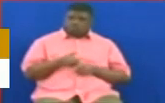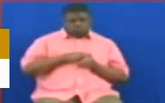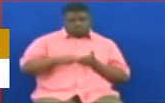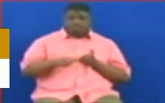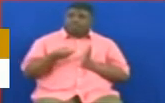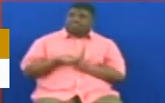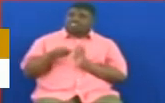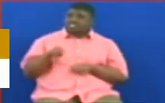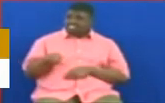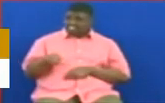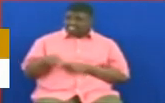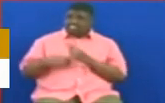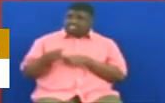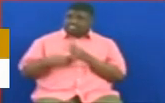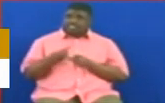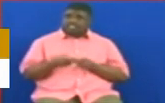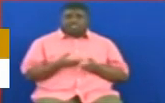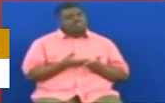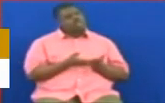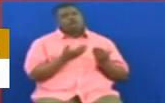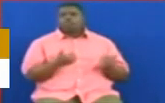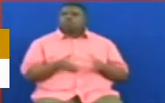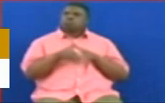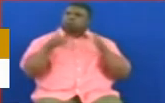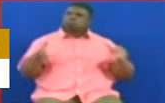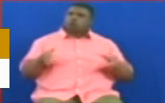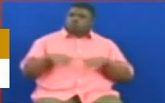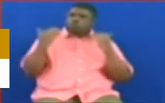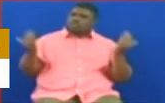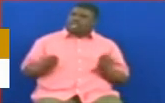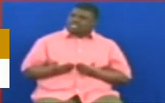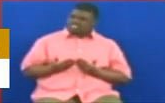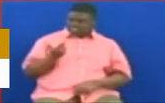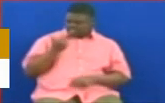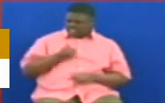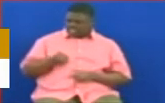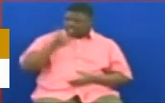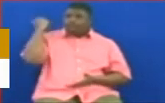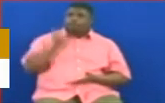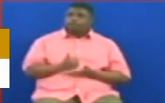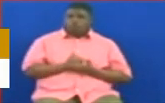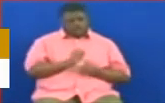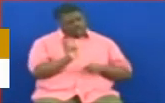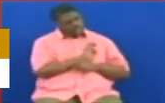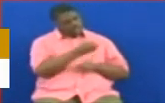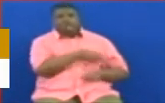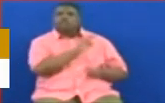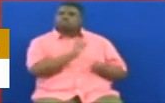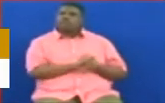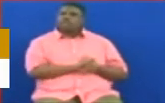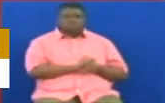na bado hili nalo linaendelea kutoa salamu kubwa duniani kwamba Tanzania tumeamua kulinda rasilimali zetu na hatuna mchezo katika